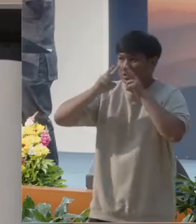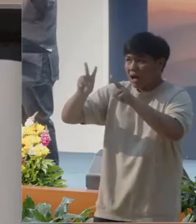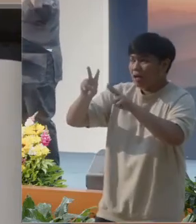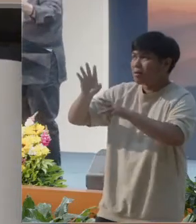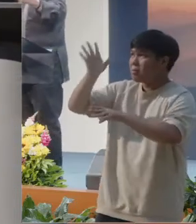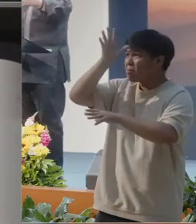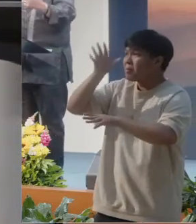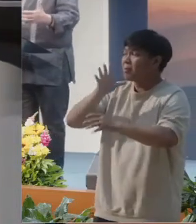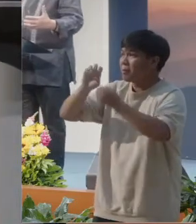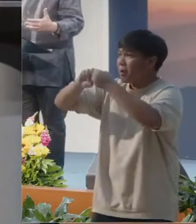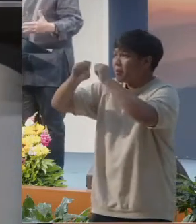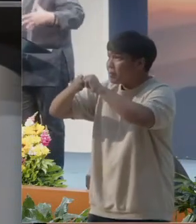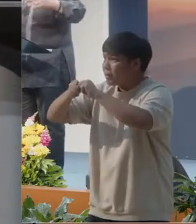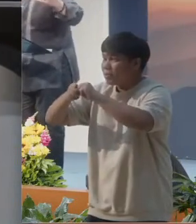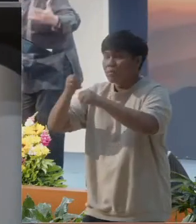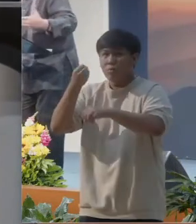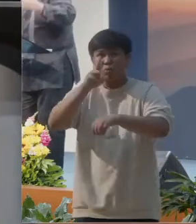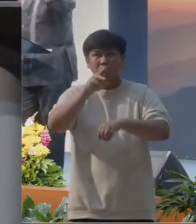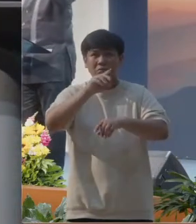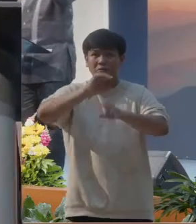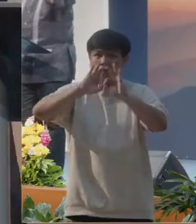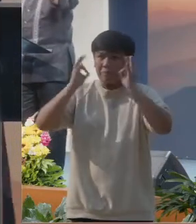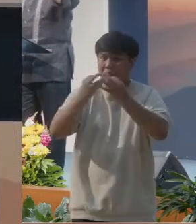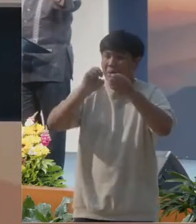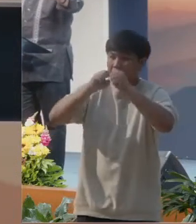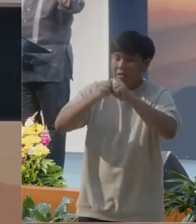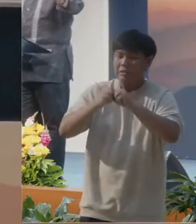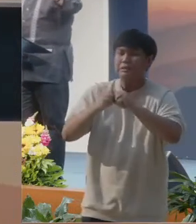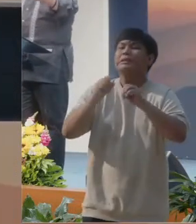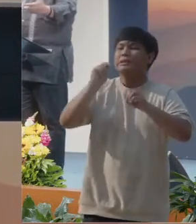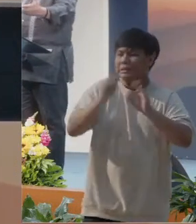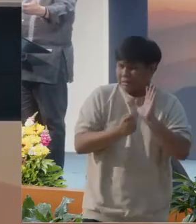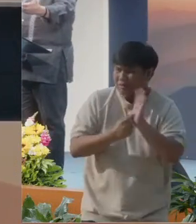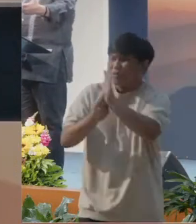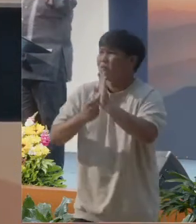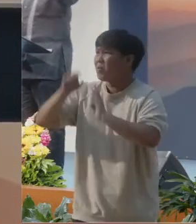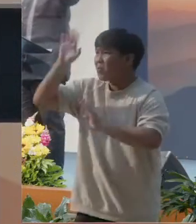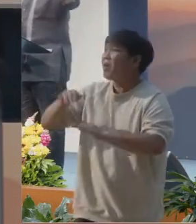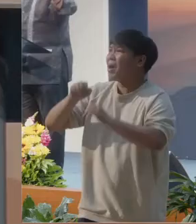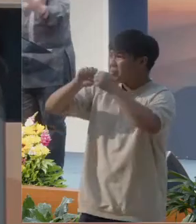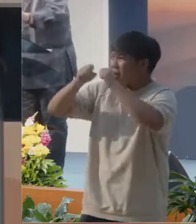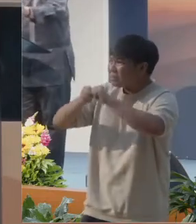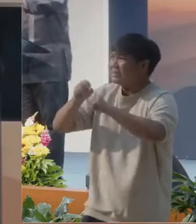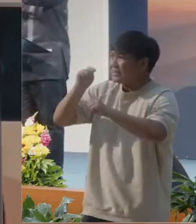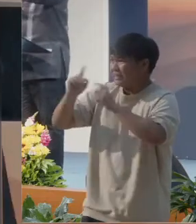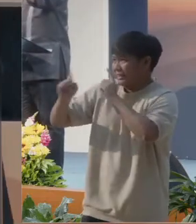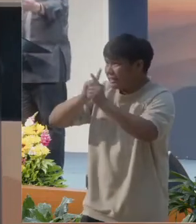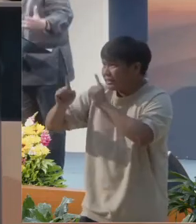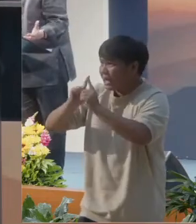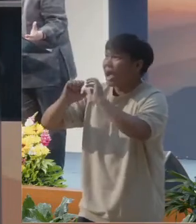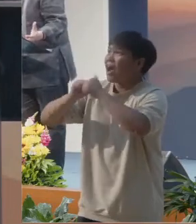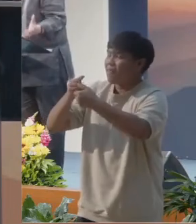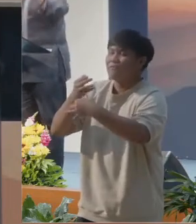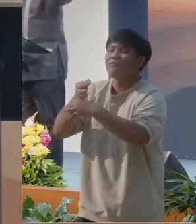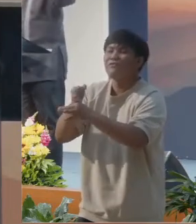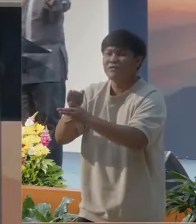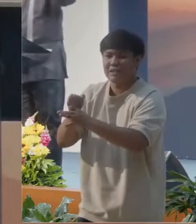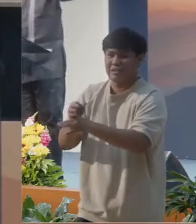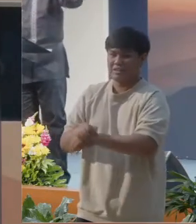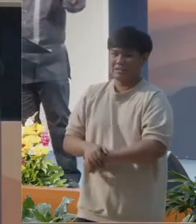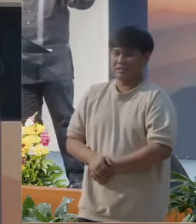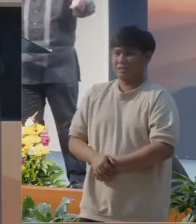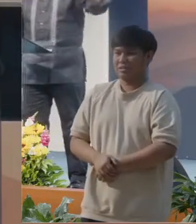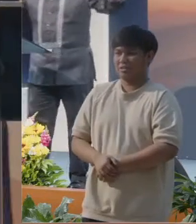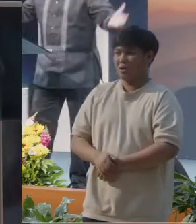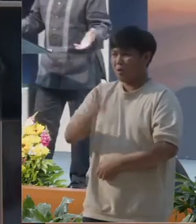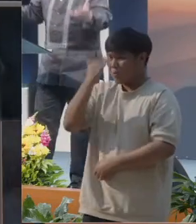kayong pagkakamali sa inyong tahanan, ilabas ninyo sa harap ng inyong mga magulang at pag-usapan natin bilang pamilya. Bakit